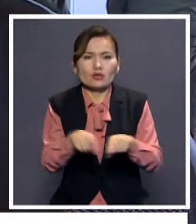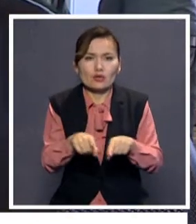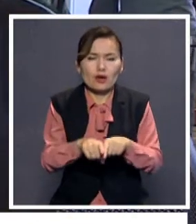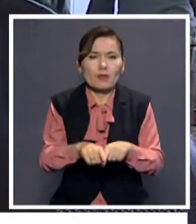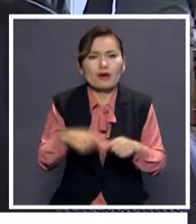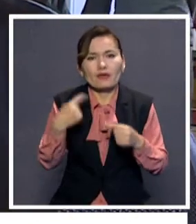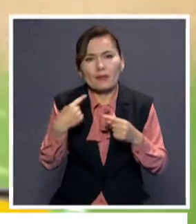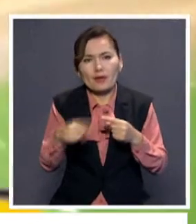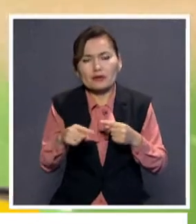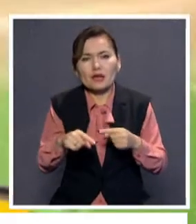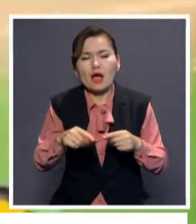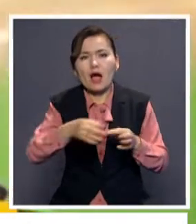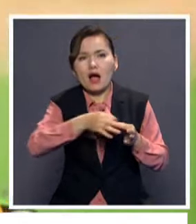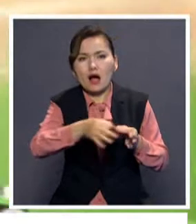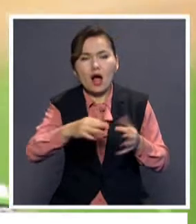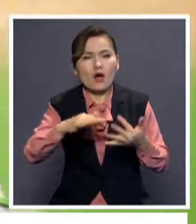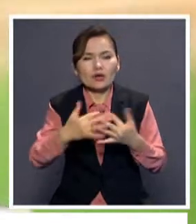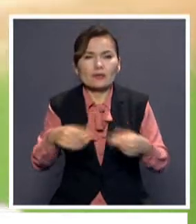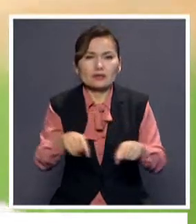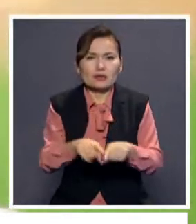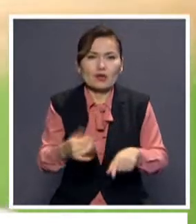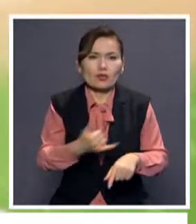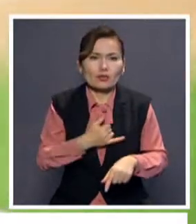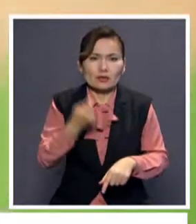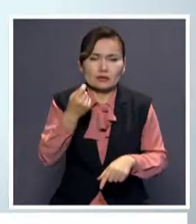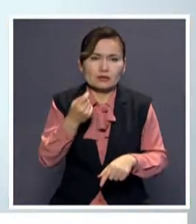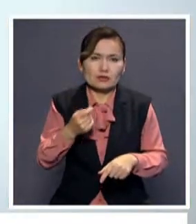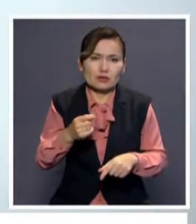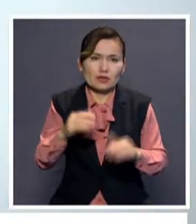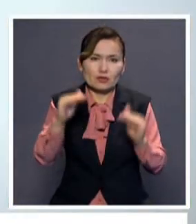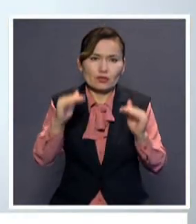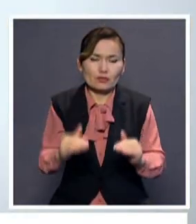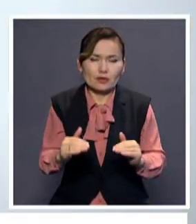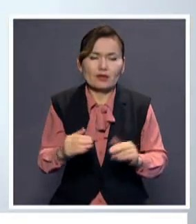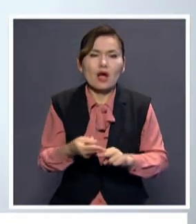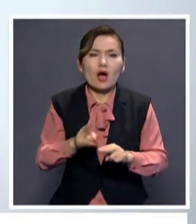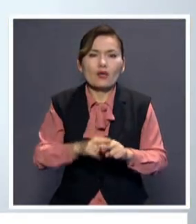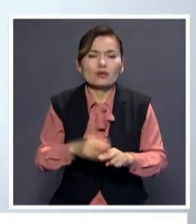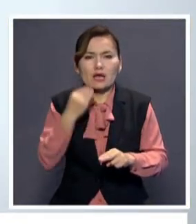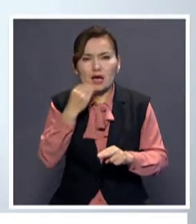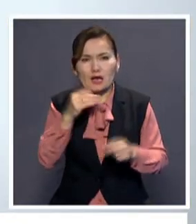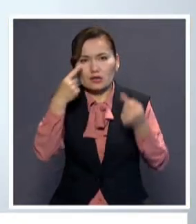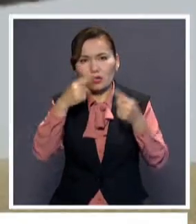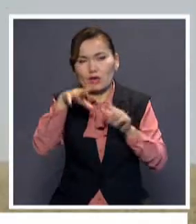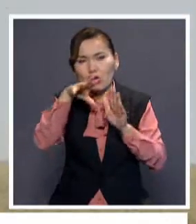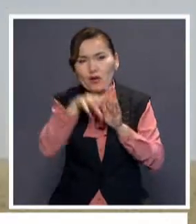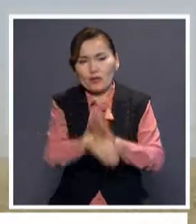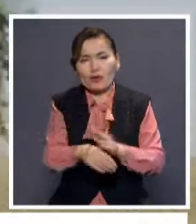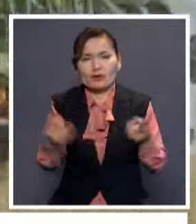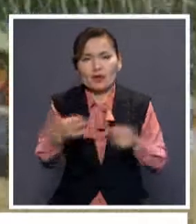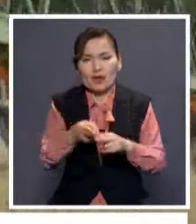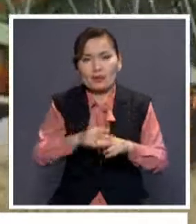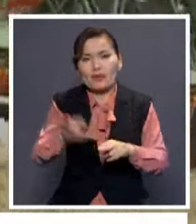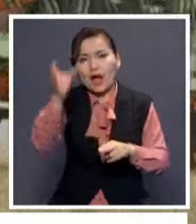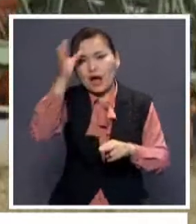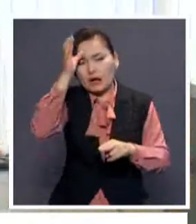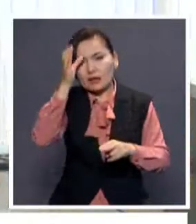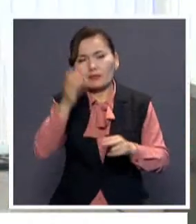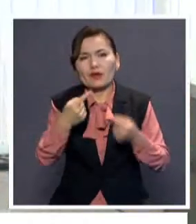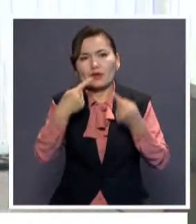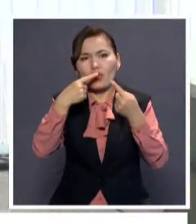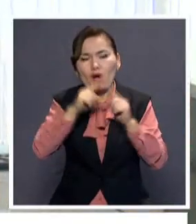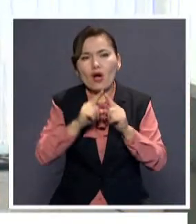төмен. Ауыл шаруашылығында жұмыс істеудің әлемдегі озық тәсілдерін қолдану қажет. Ғылым мен өндіріс қатар жүріп қана нәтиже бермек.